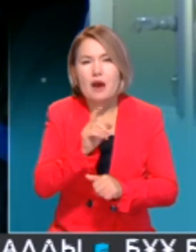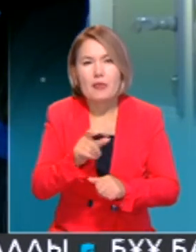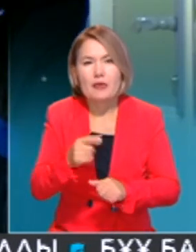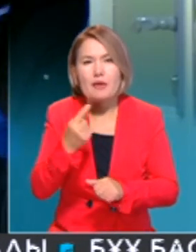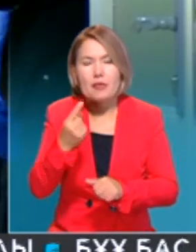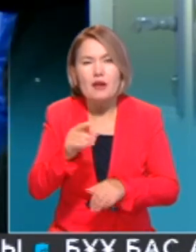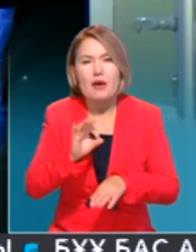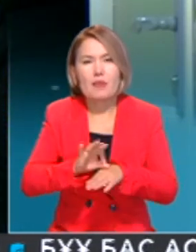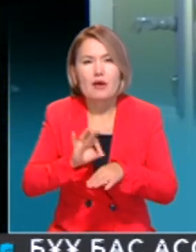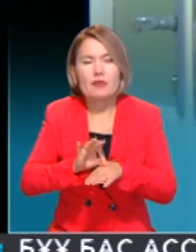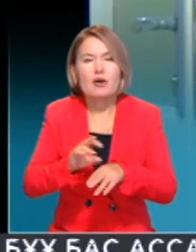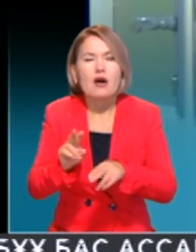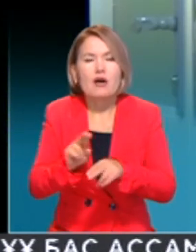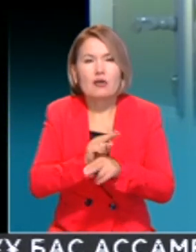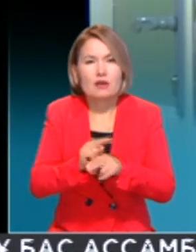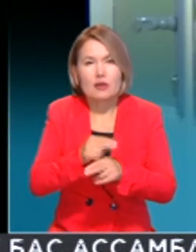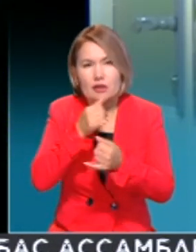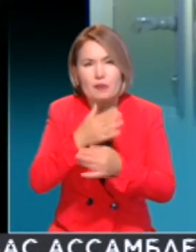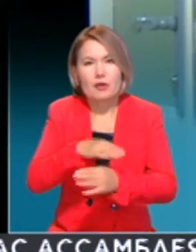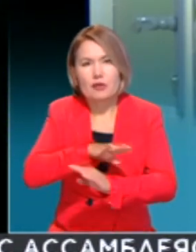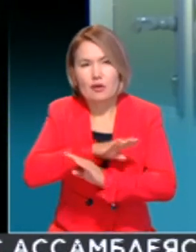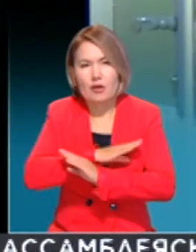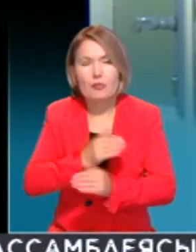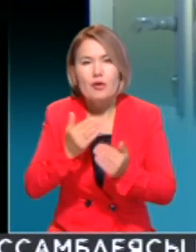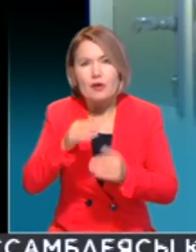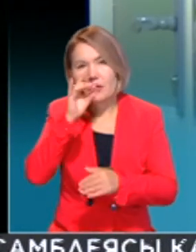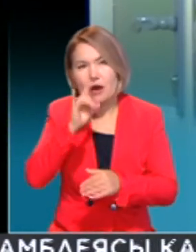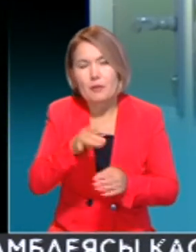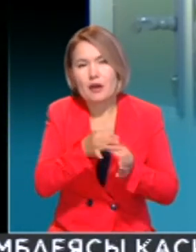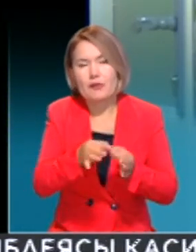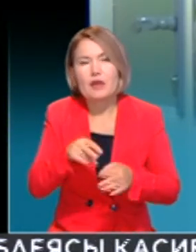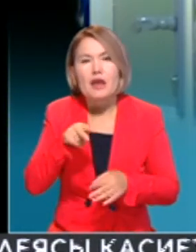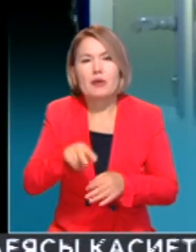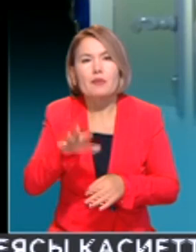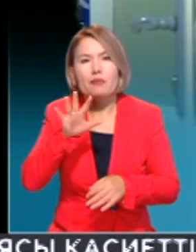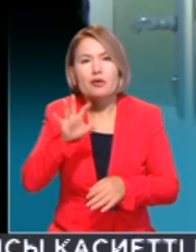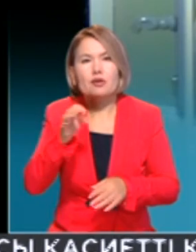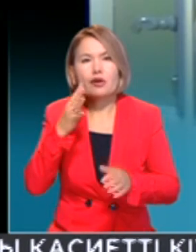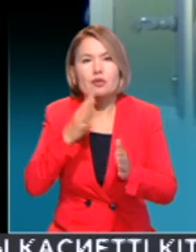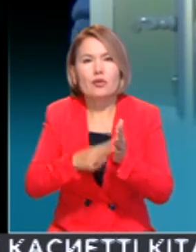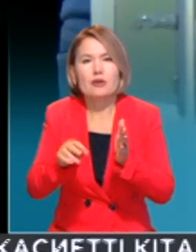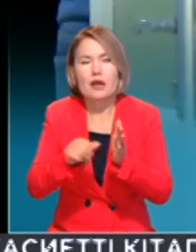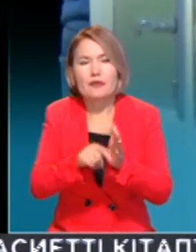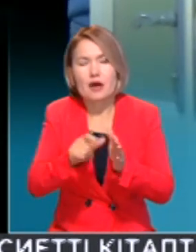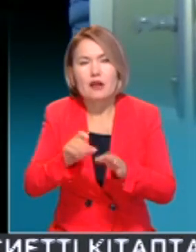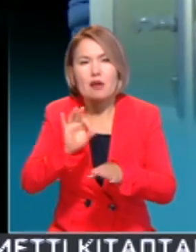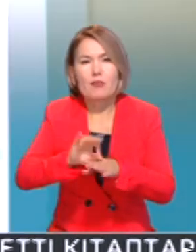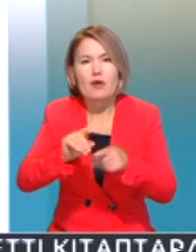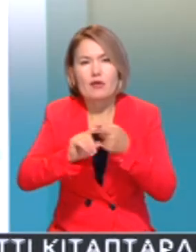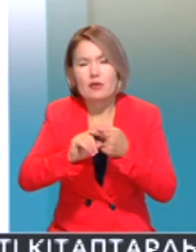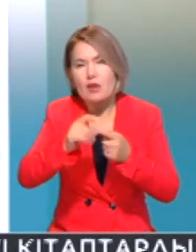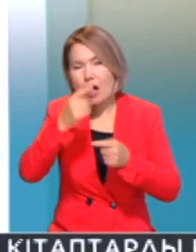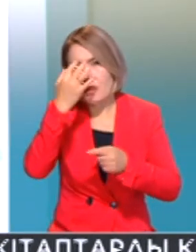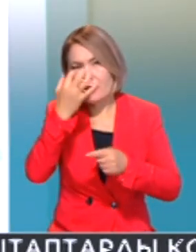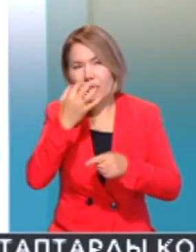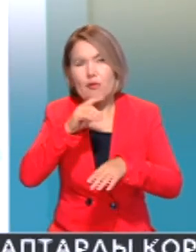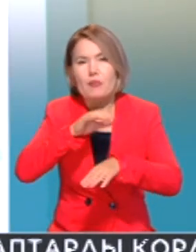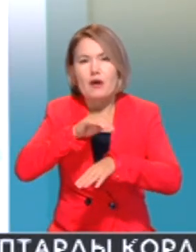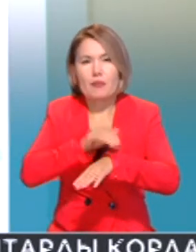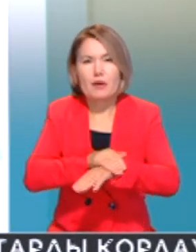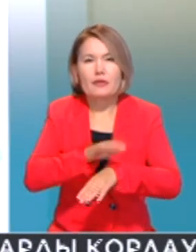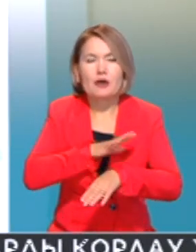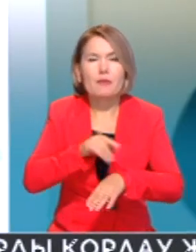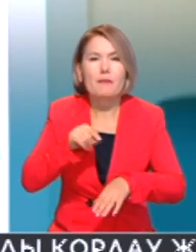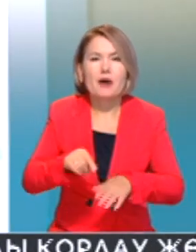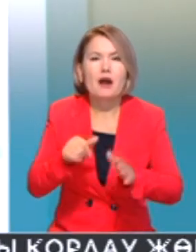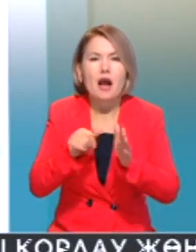біреуі дертінен айығалмай көз жұмады. Бүгінде еліміз бойынша 2596 адамнан осы аурудың белгілері анықталды. Соның